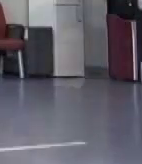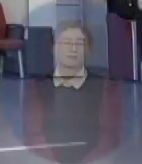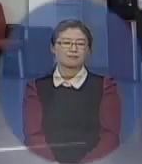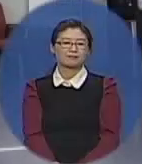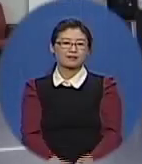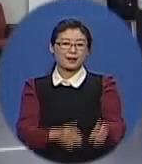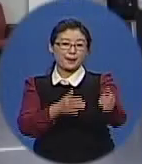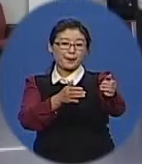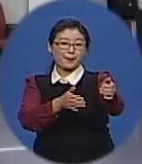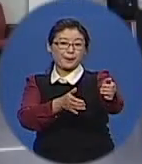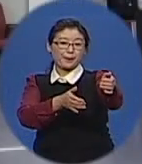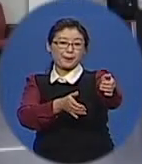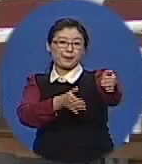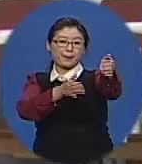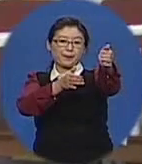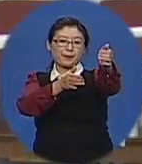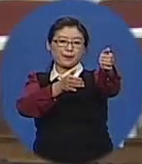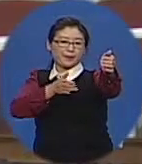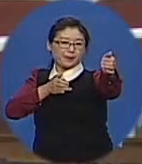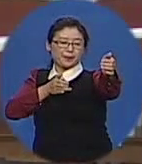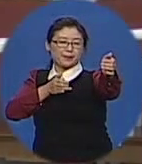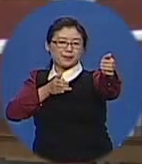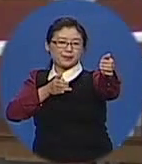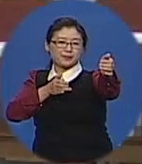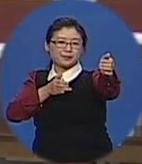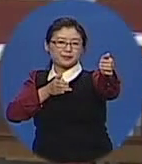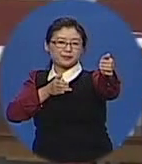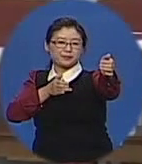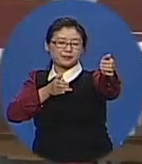그대로 당겨서 들어 올립니다.